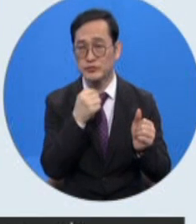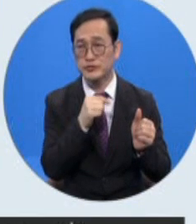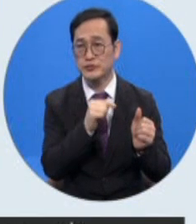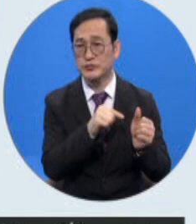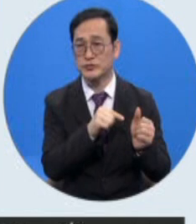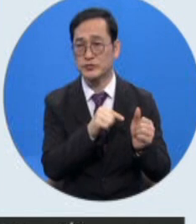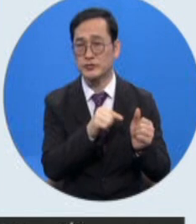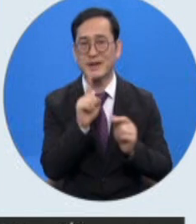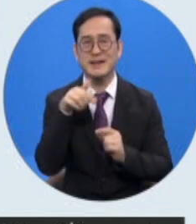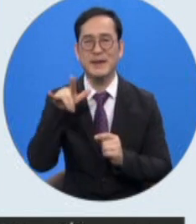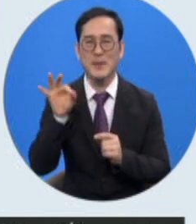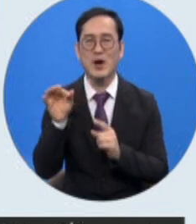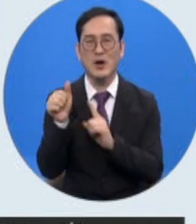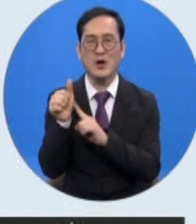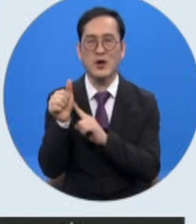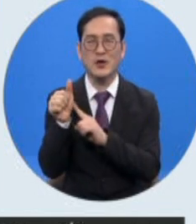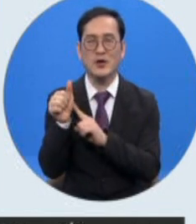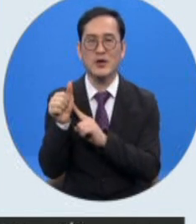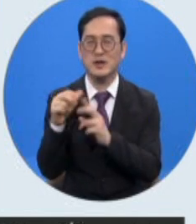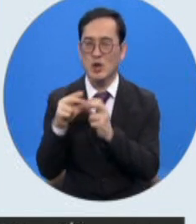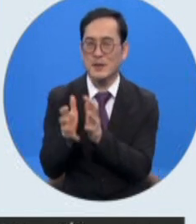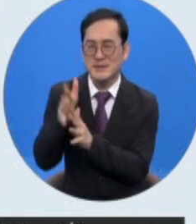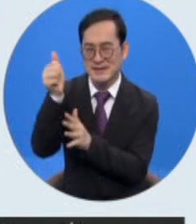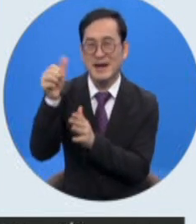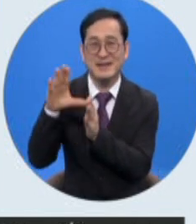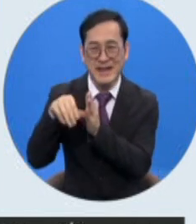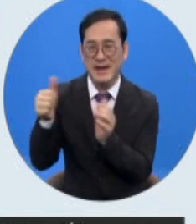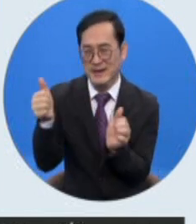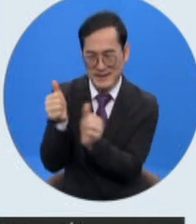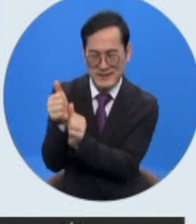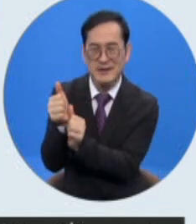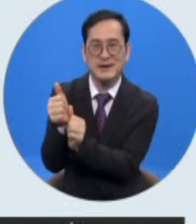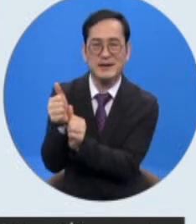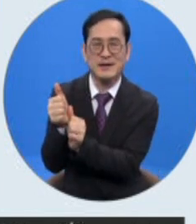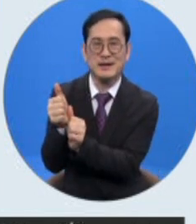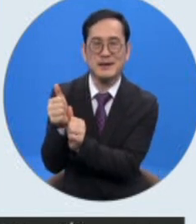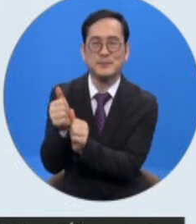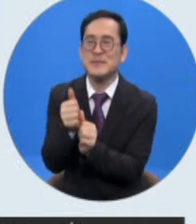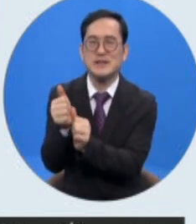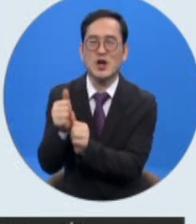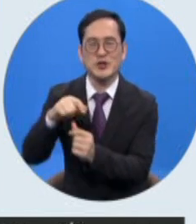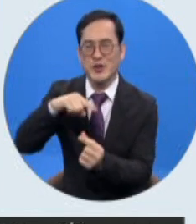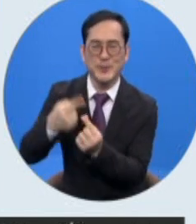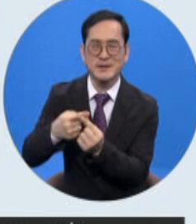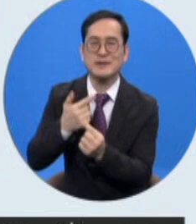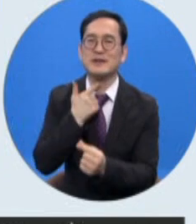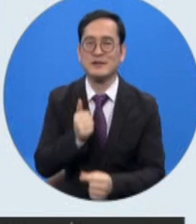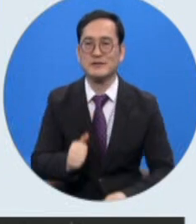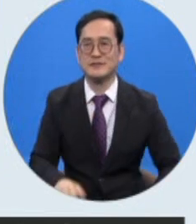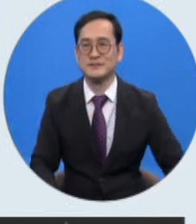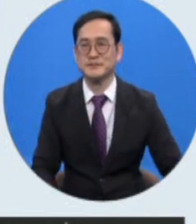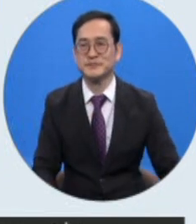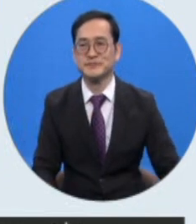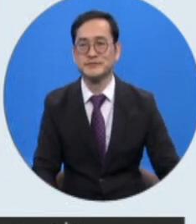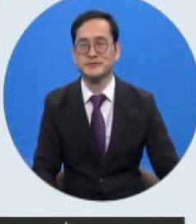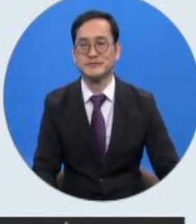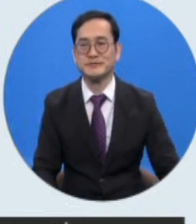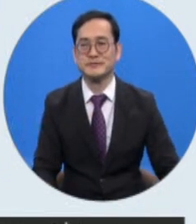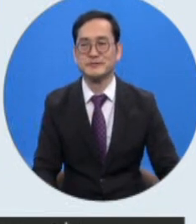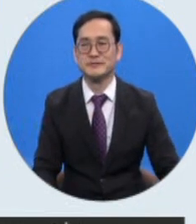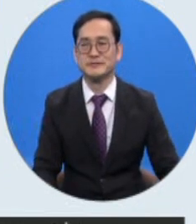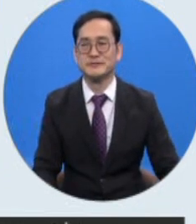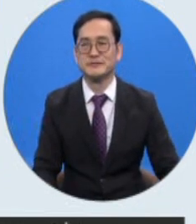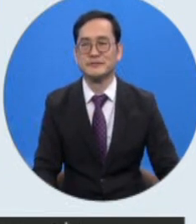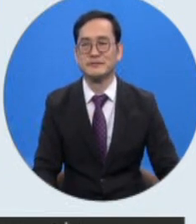백종선 씨는 이재명 후보 성남시장 시절에 제1호 수행비서 측근 5인방 중 한 명이다. 조선일보 보도에 따르면 지난